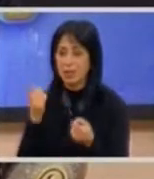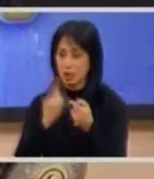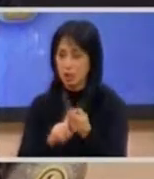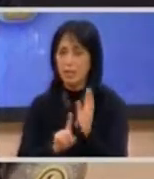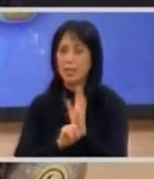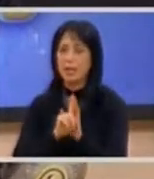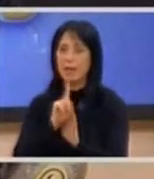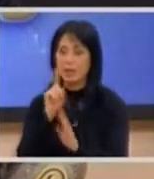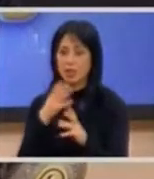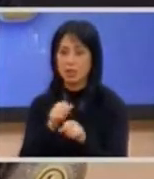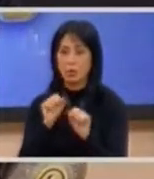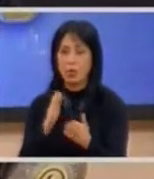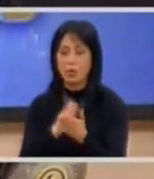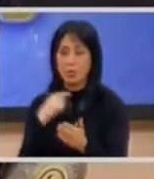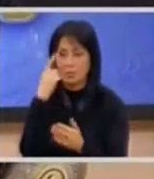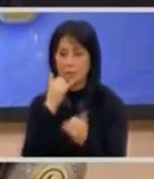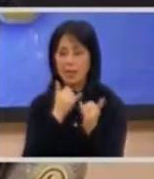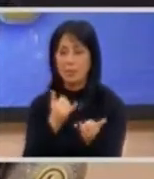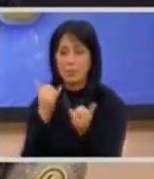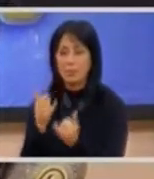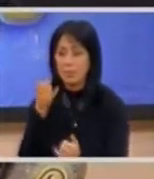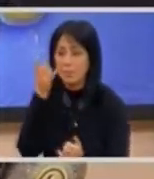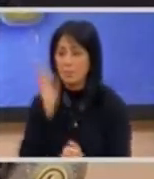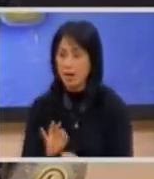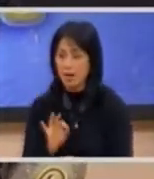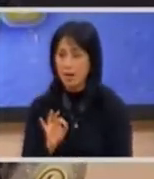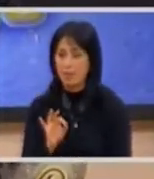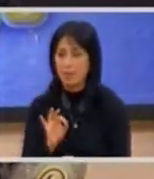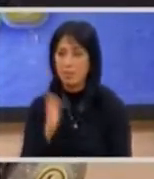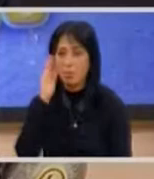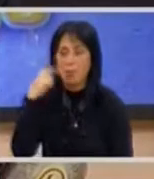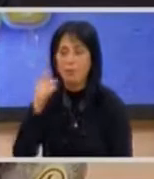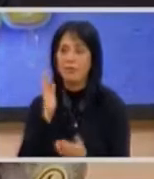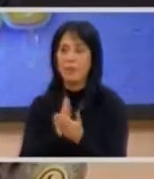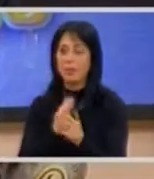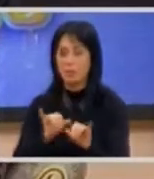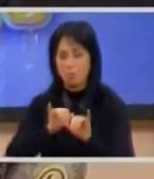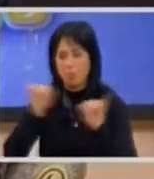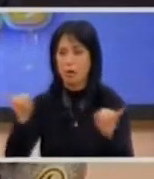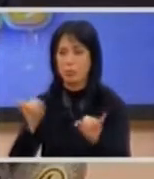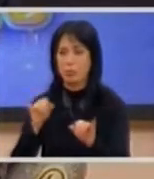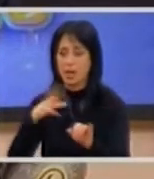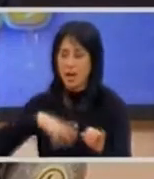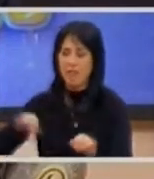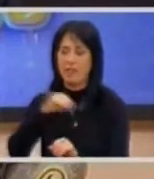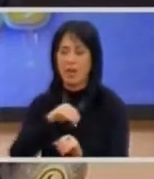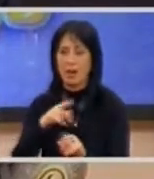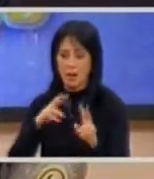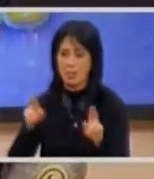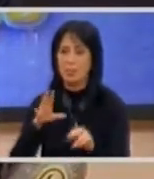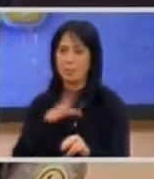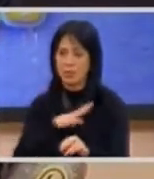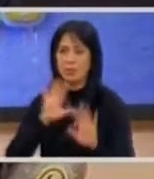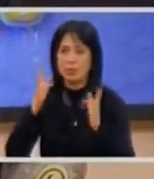თქმა უნდა, შეზღუდულ პირებისთვის, მაგრამ მომავალში ვაპირებთ ფართო მასშტაბიანი გახდეს ყველასთვის, იმიტომ რომ შეიძლება იყოს